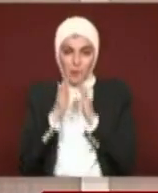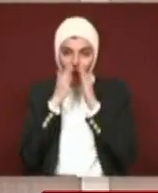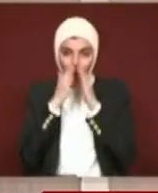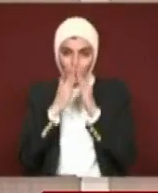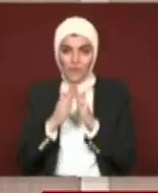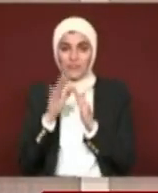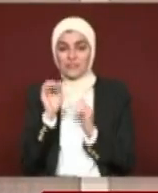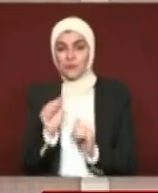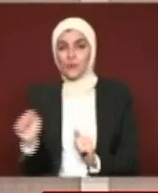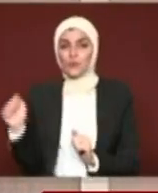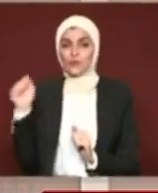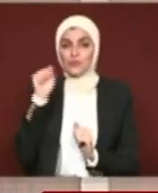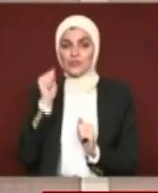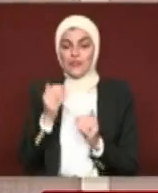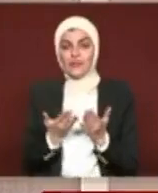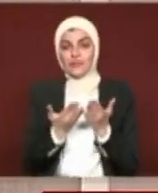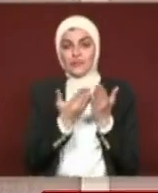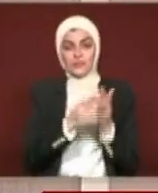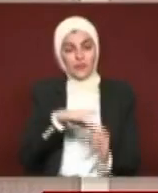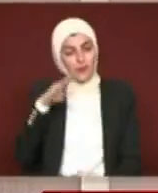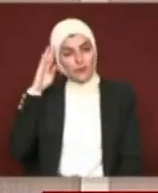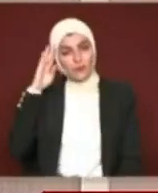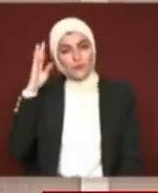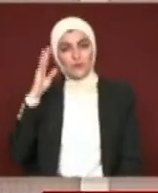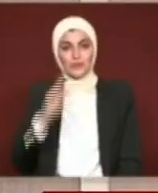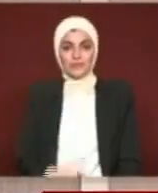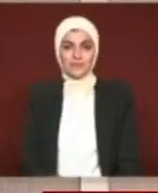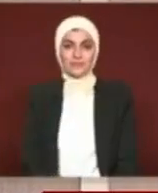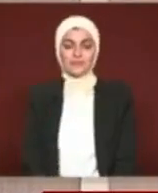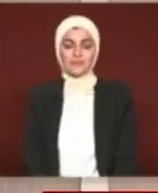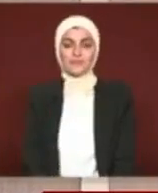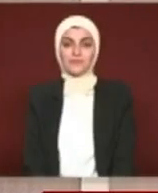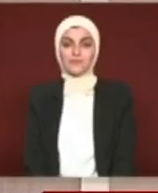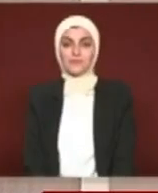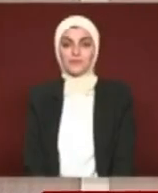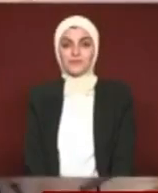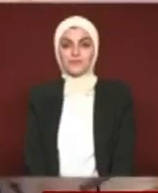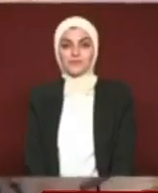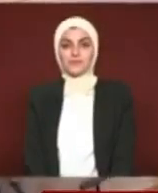وشعبها في مكانتها الطبيعية. شكرا لحضراتكم، والسلام عليكم ورحمة الله.